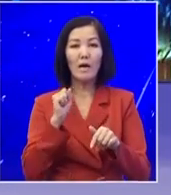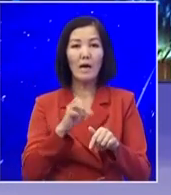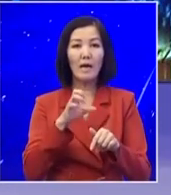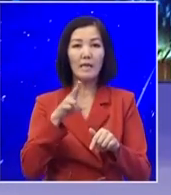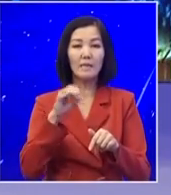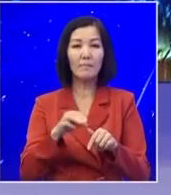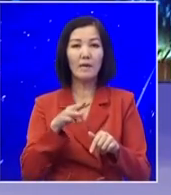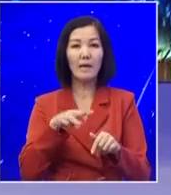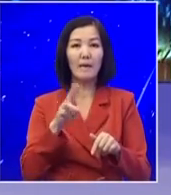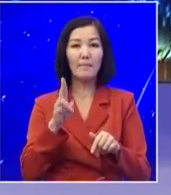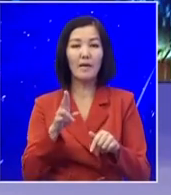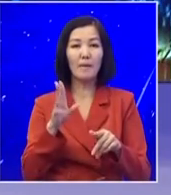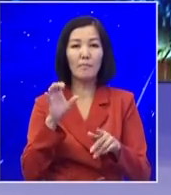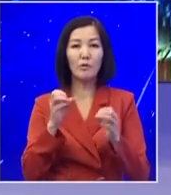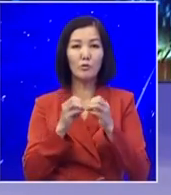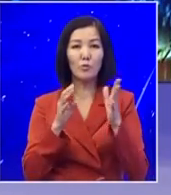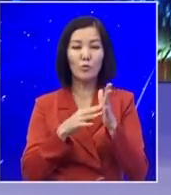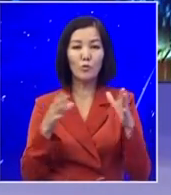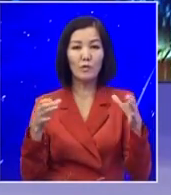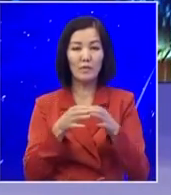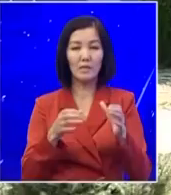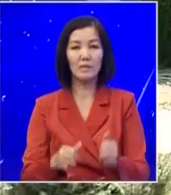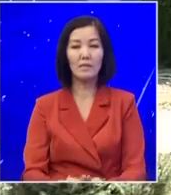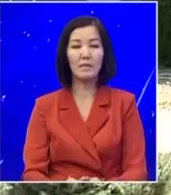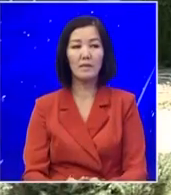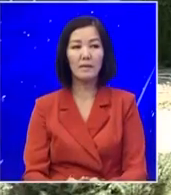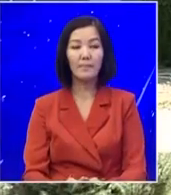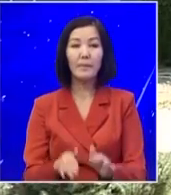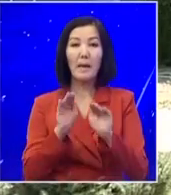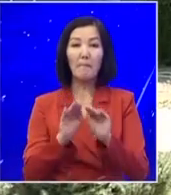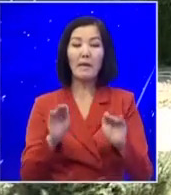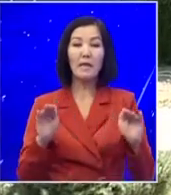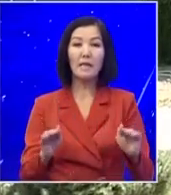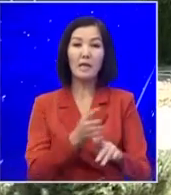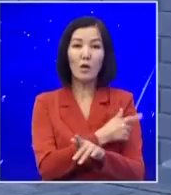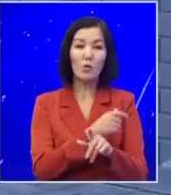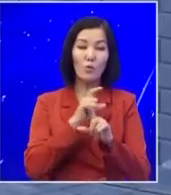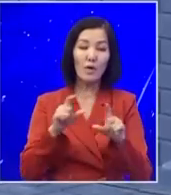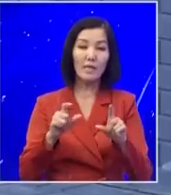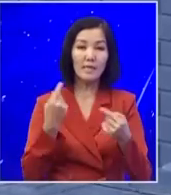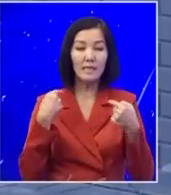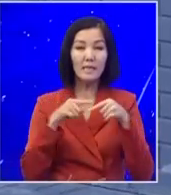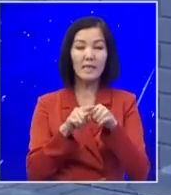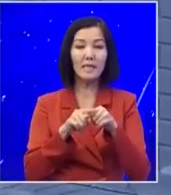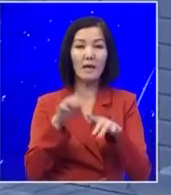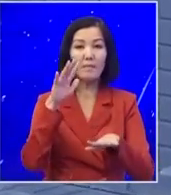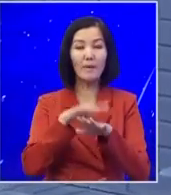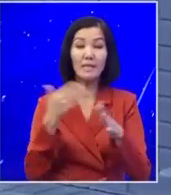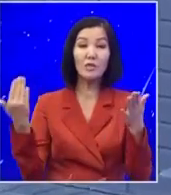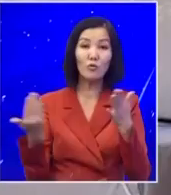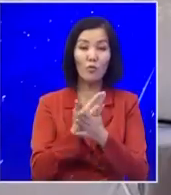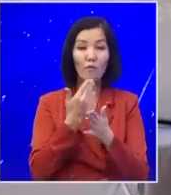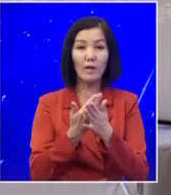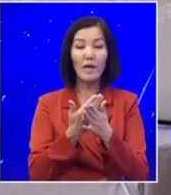АСПК МК-519 серіктестігі. Балалар ауруханасының материалдық техникалық базасы заманауи. Әйтсе де